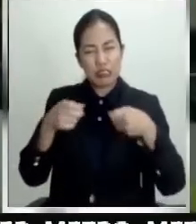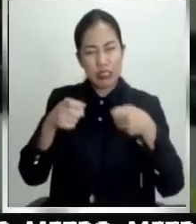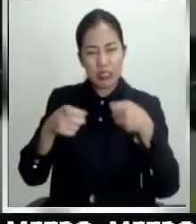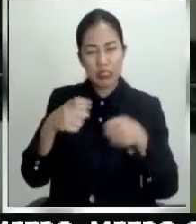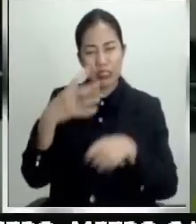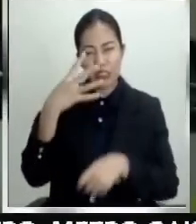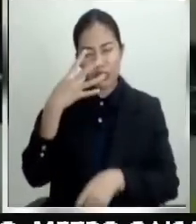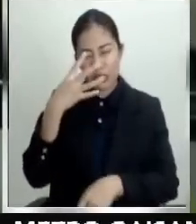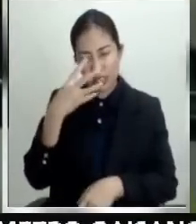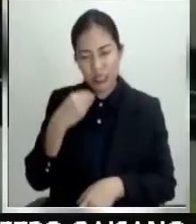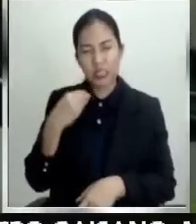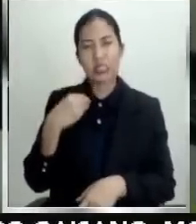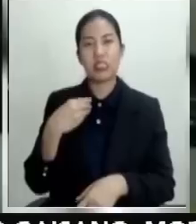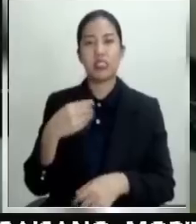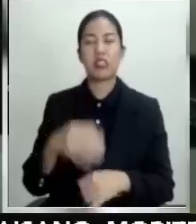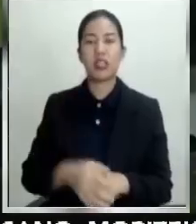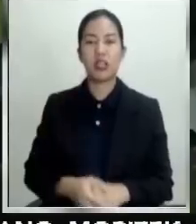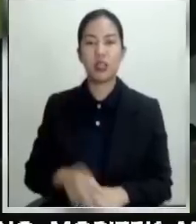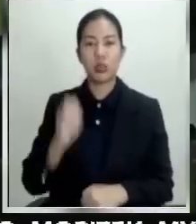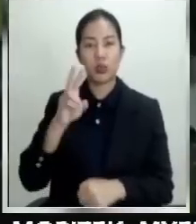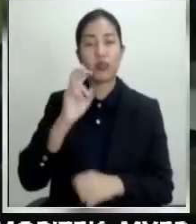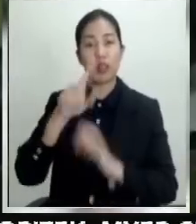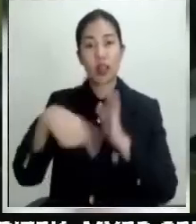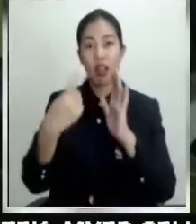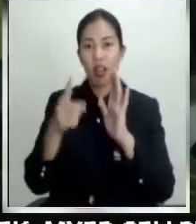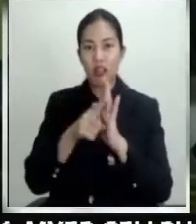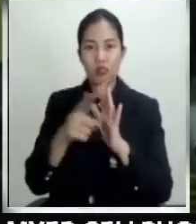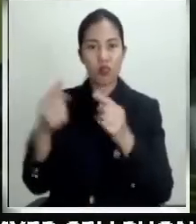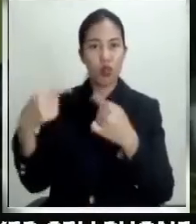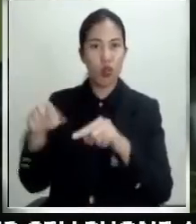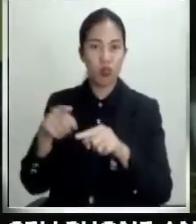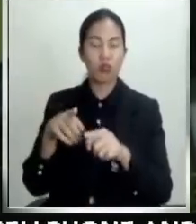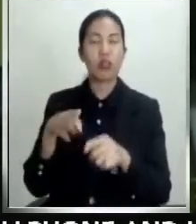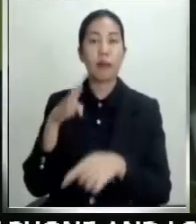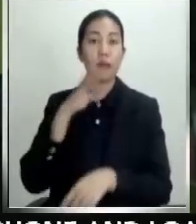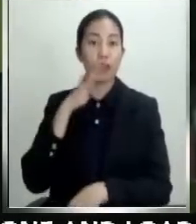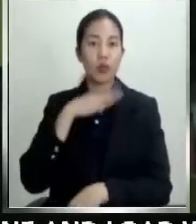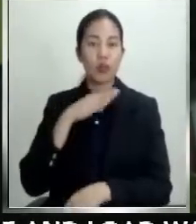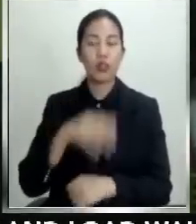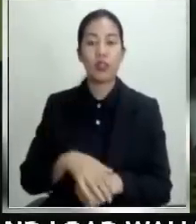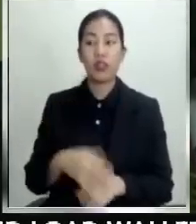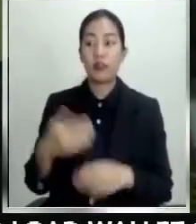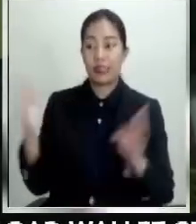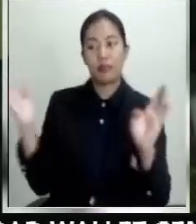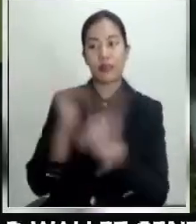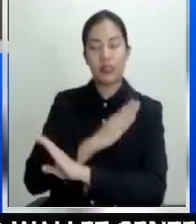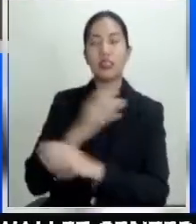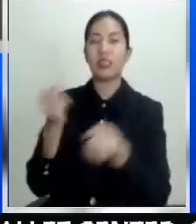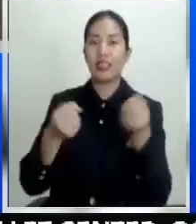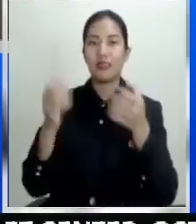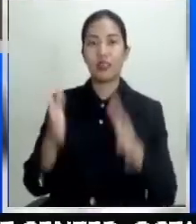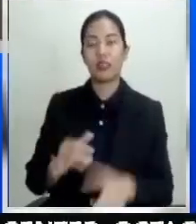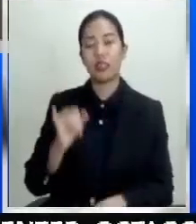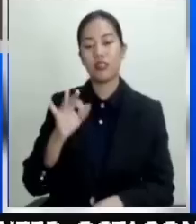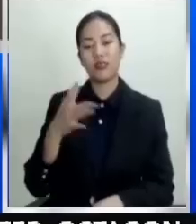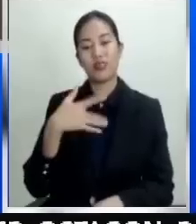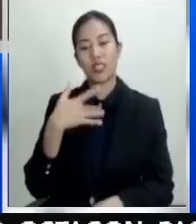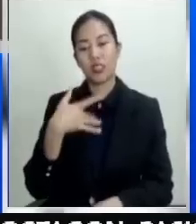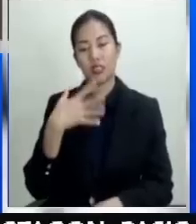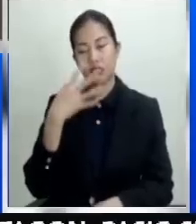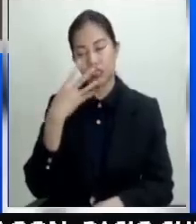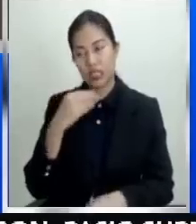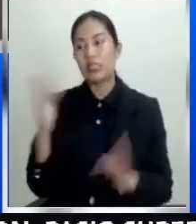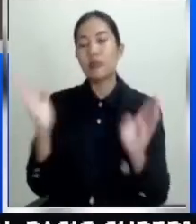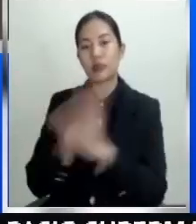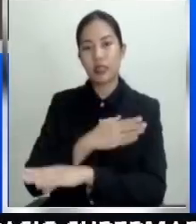May kasama po kaming, dalawa po kaming driver po. Pag medyo nakaramdam ng antok po, nagpapapalit na kami para iwas disgrasya. When you feel